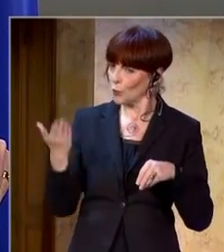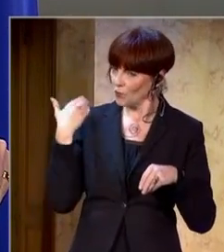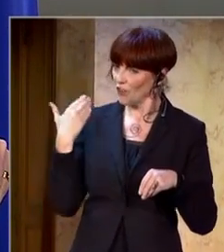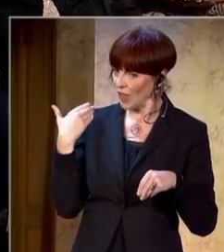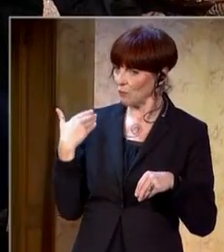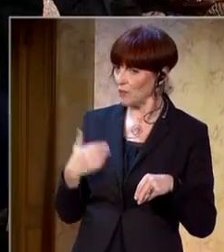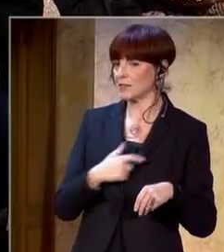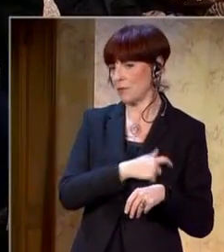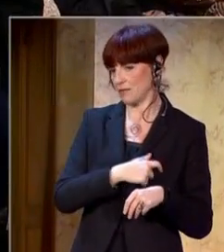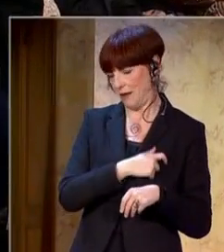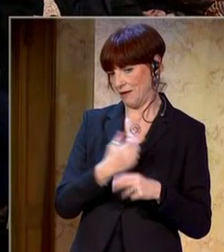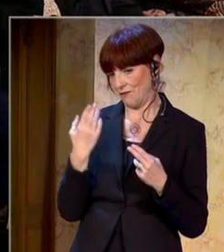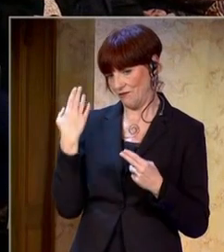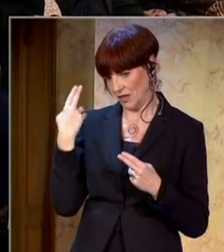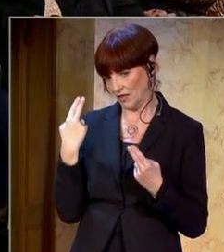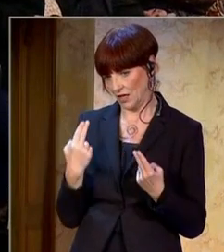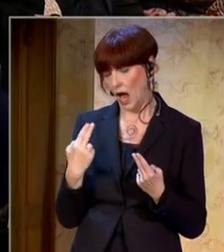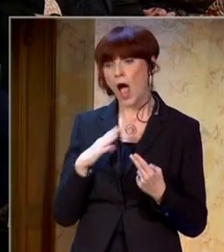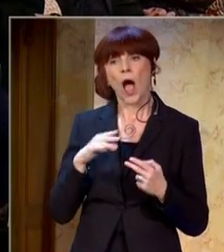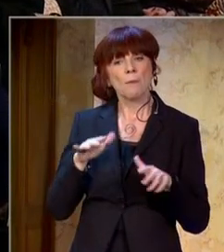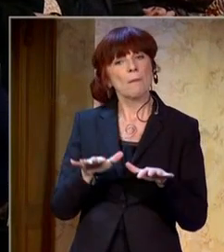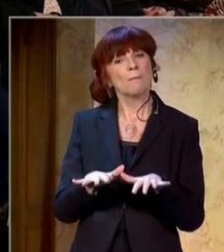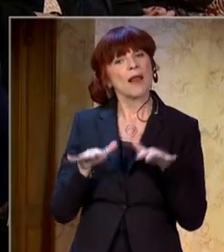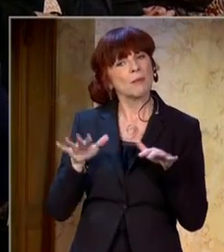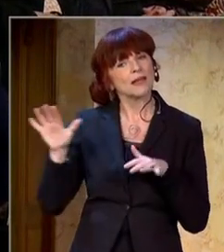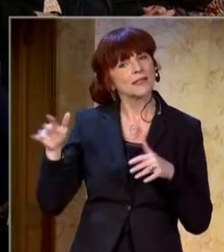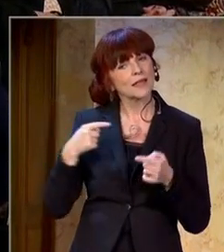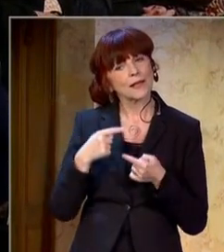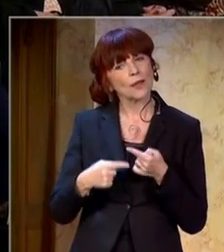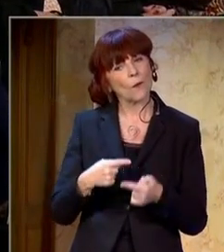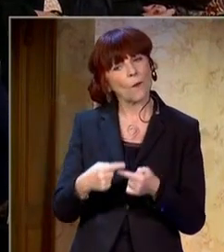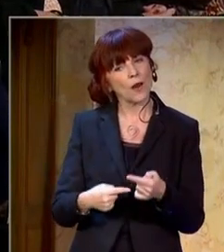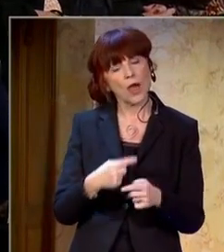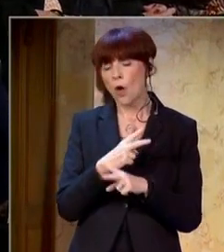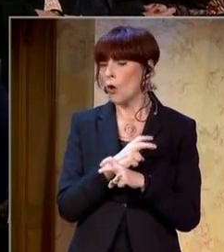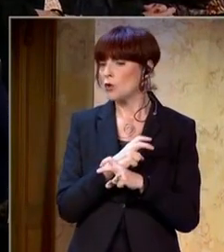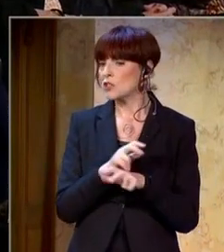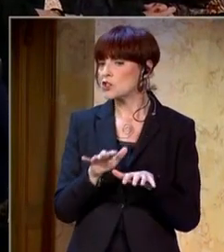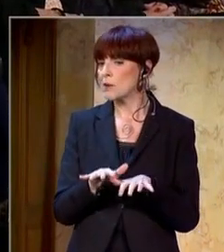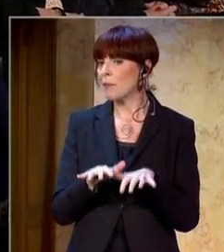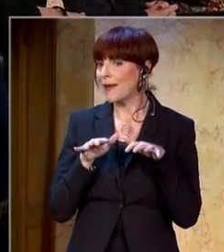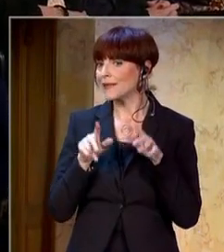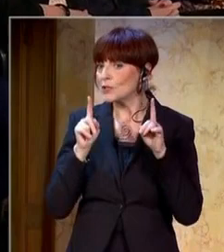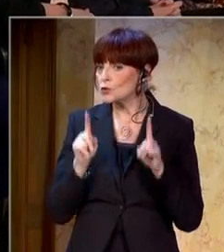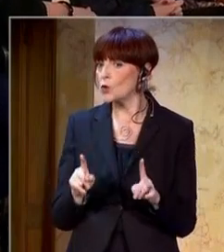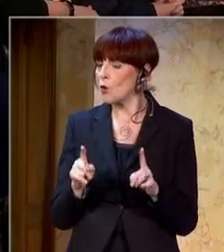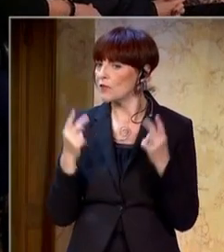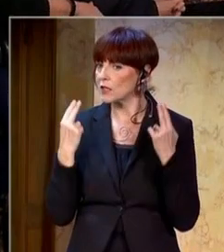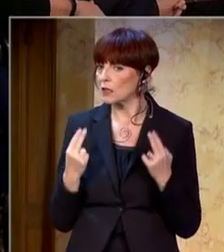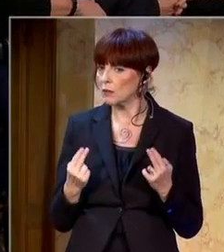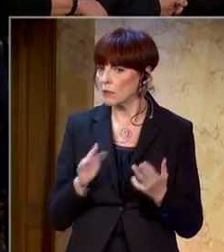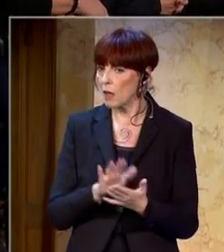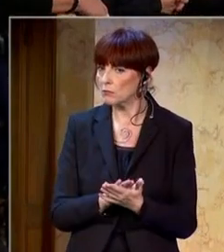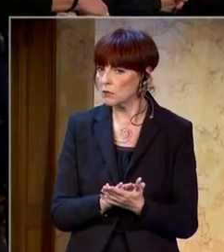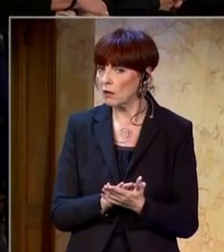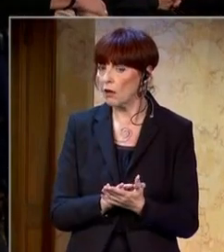hier appellieren, die Rolle des Parlaments in der österreichischen Republik immer wieder hochzuhalten. Nicht den Weg zu gehen,